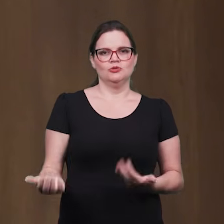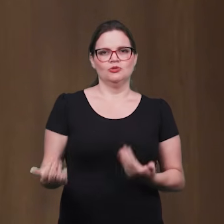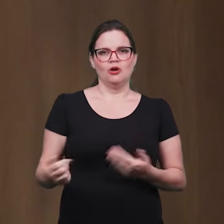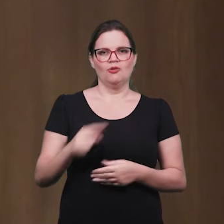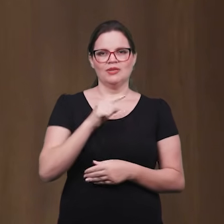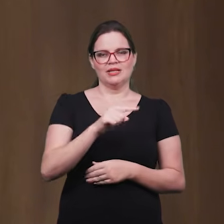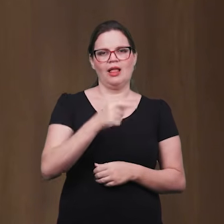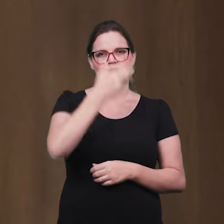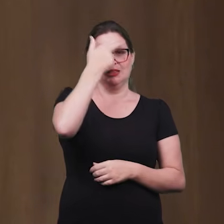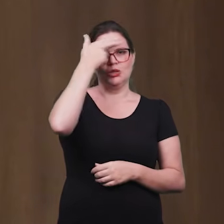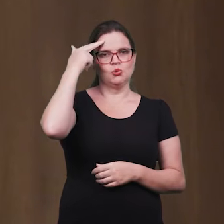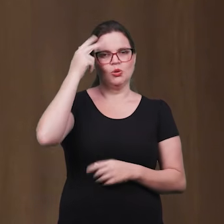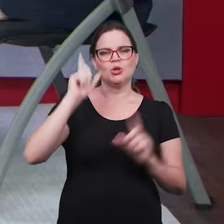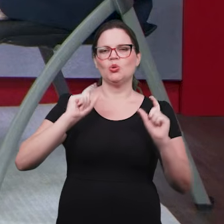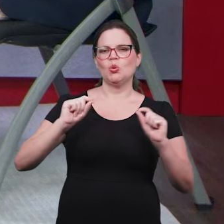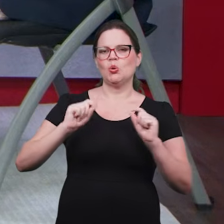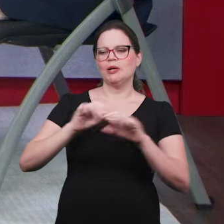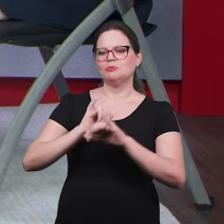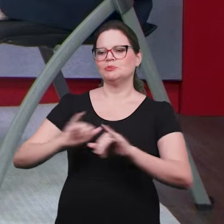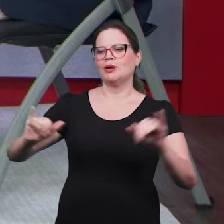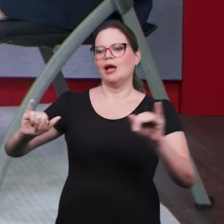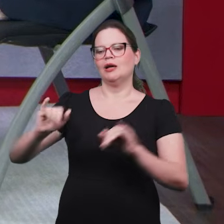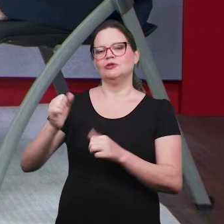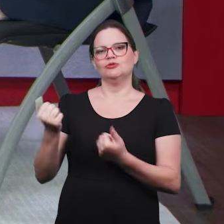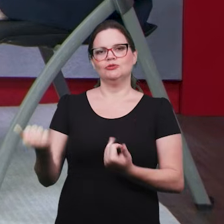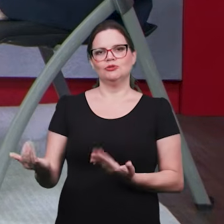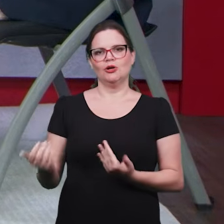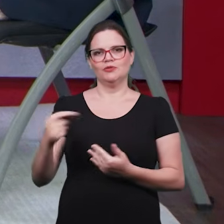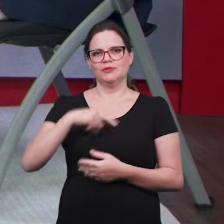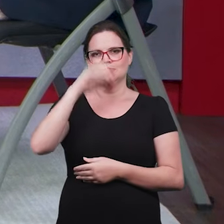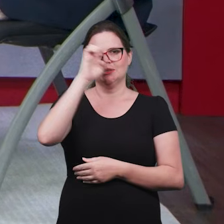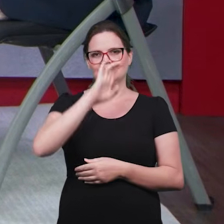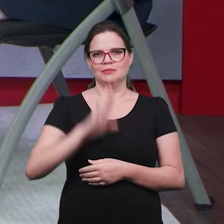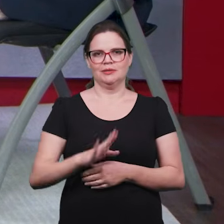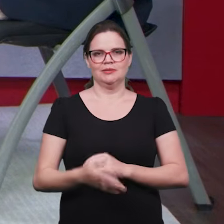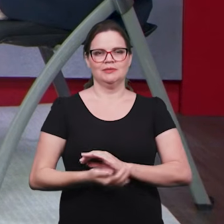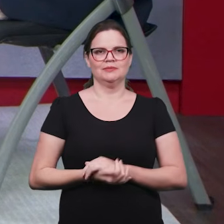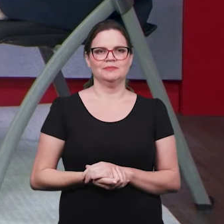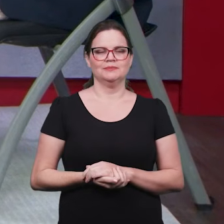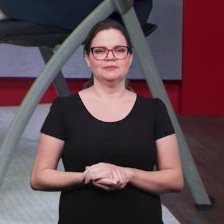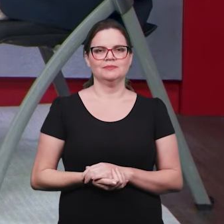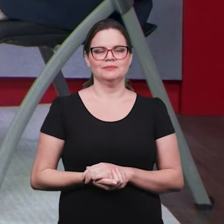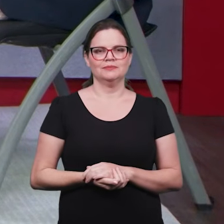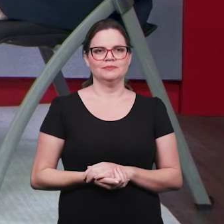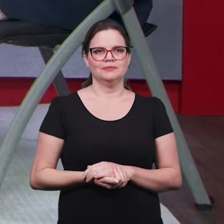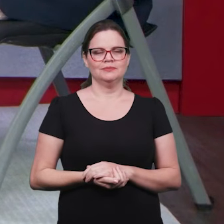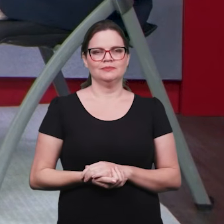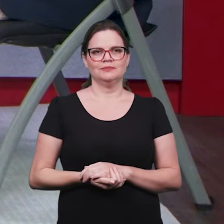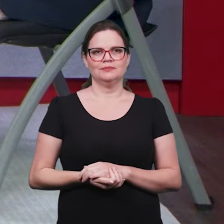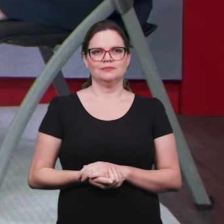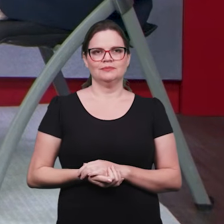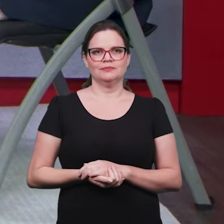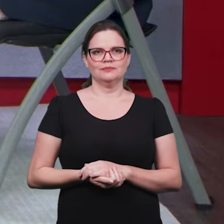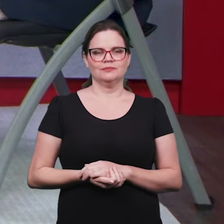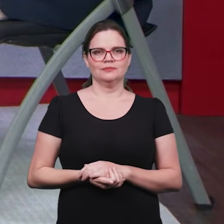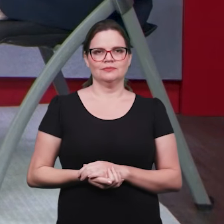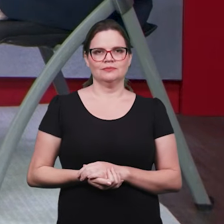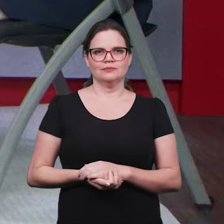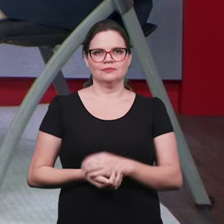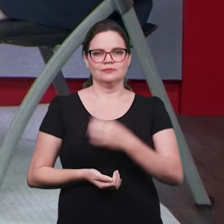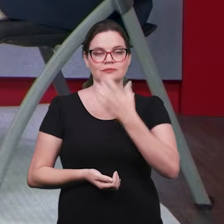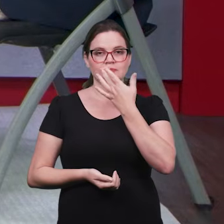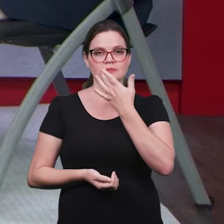para os jovens do Brasil. Мы видим, что это то же самое Евангелие, это одно Евангелие. Но, пастор Элигиус, что бы